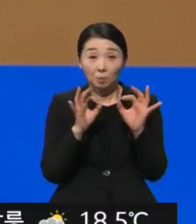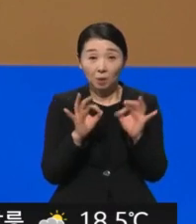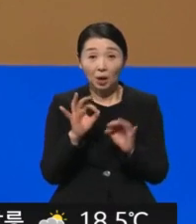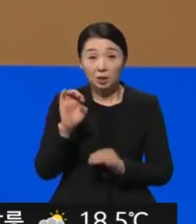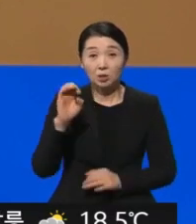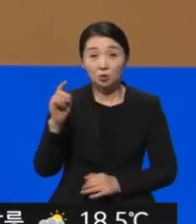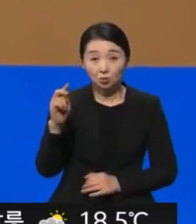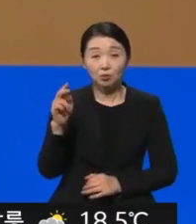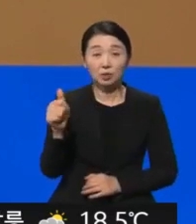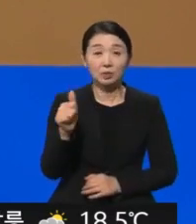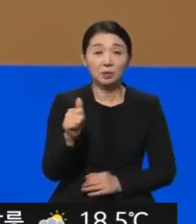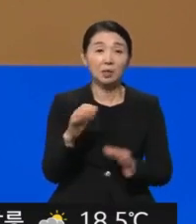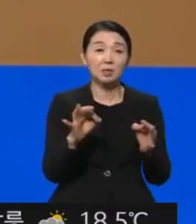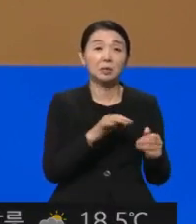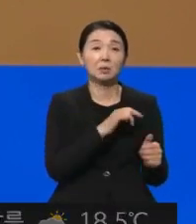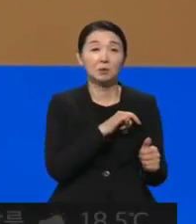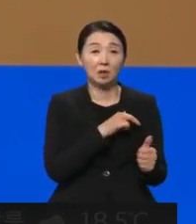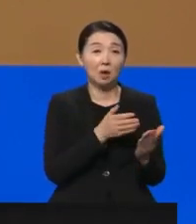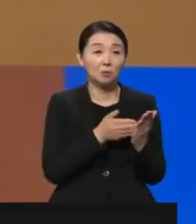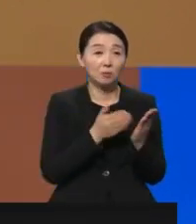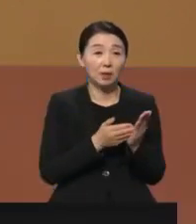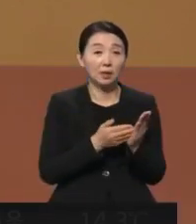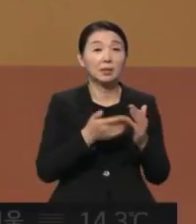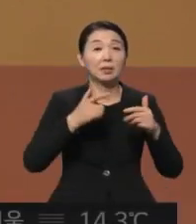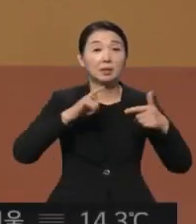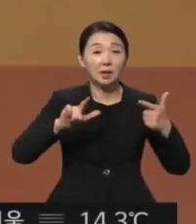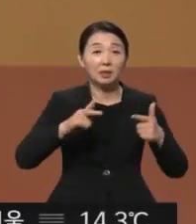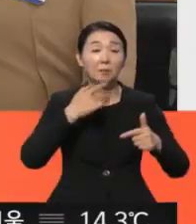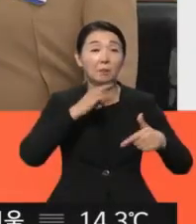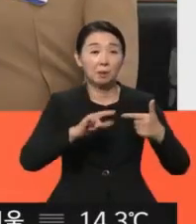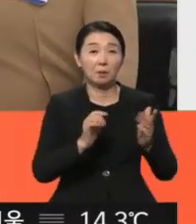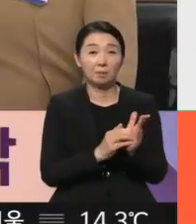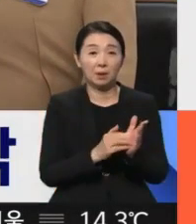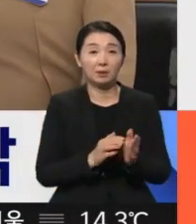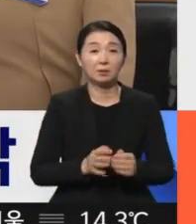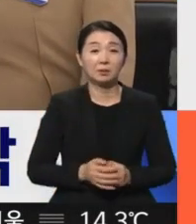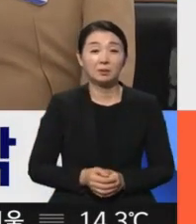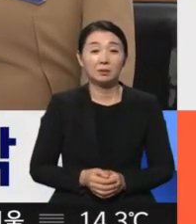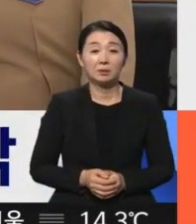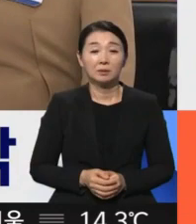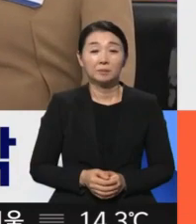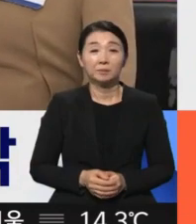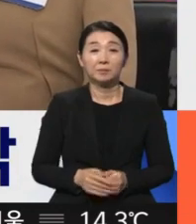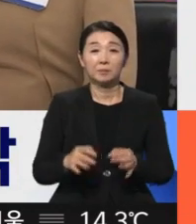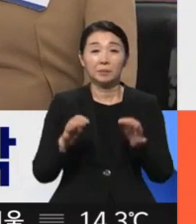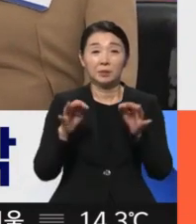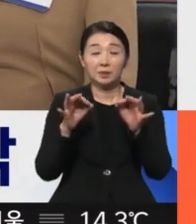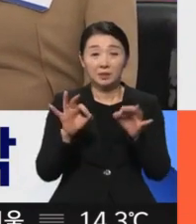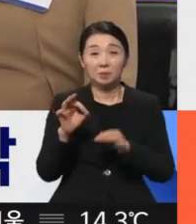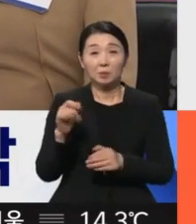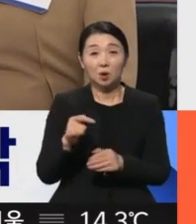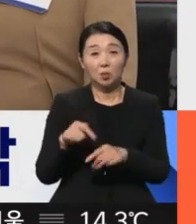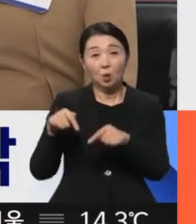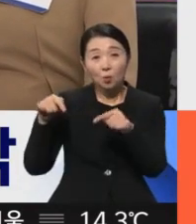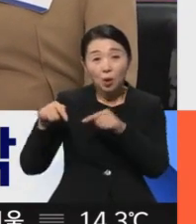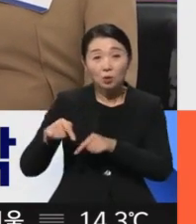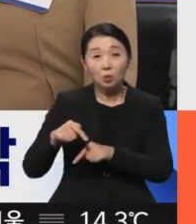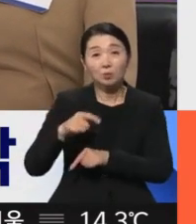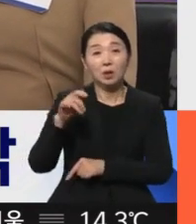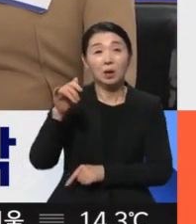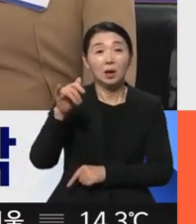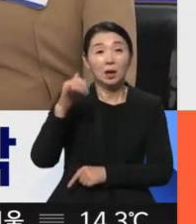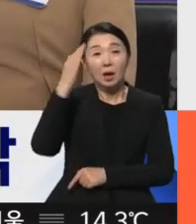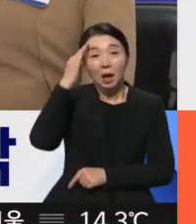이유 대사는 김미경 대변인의 브리핑이 사실과 다르다며 반박을 하고 나섰습니다 김건 외교부 한반도 평화